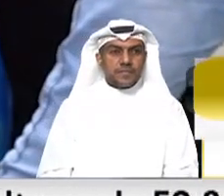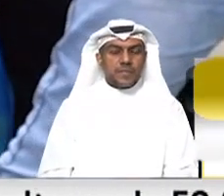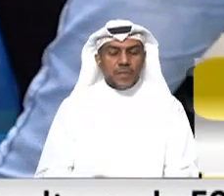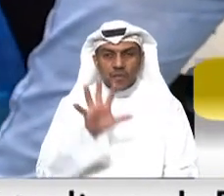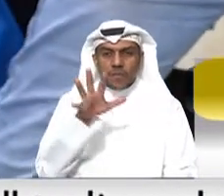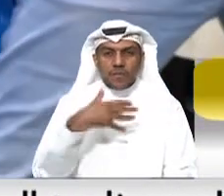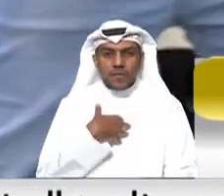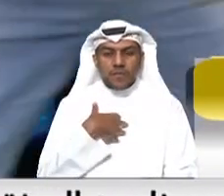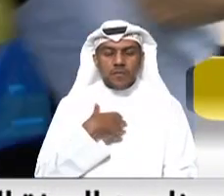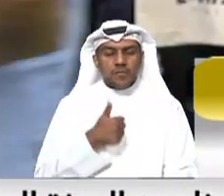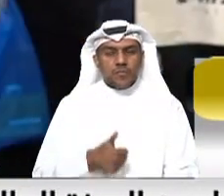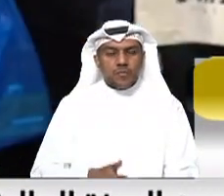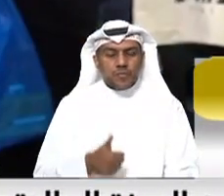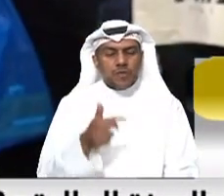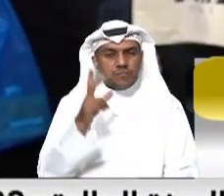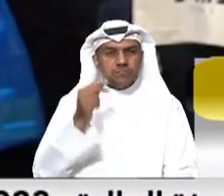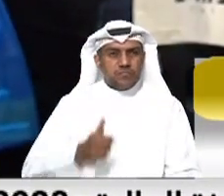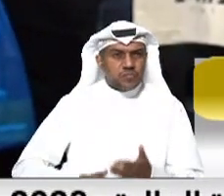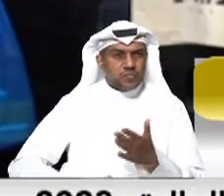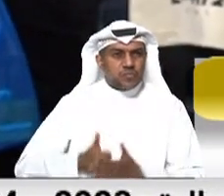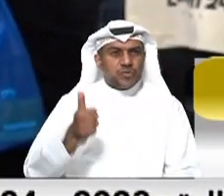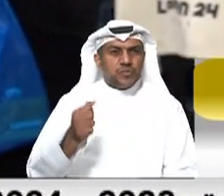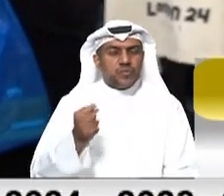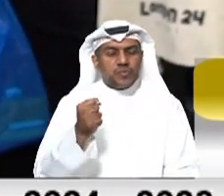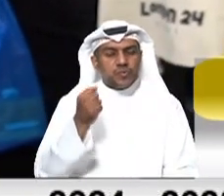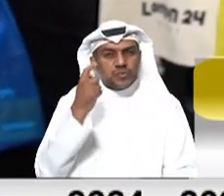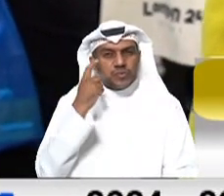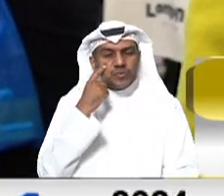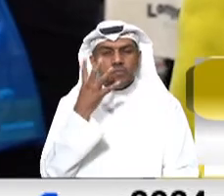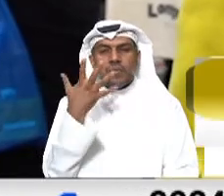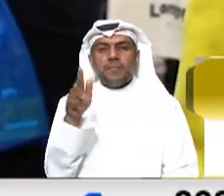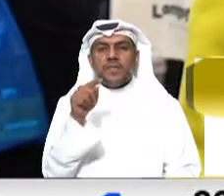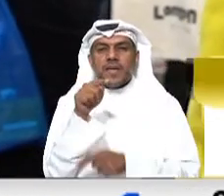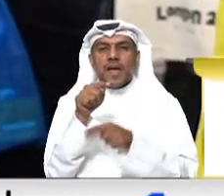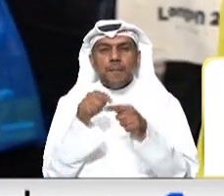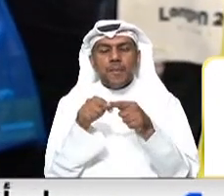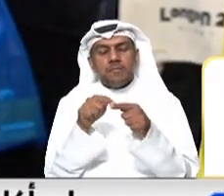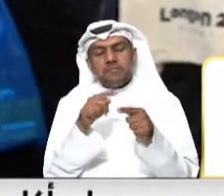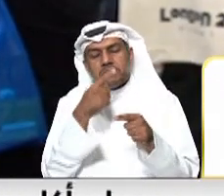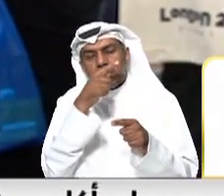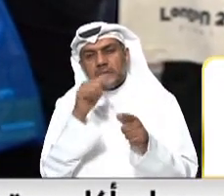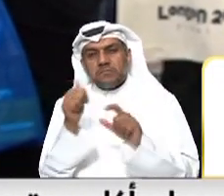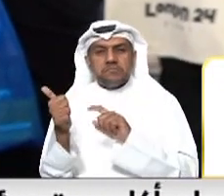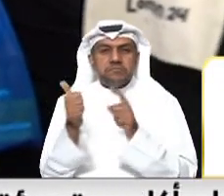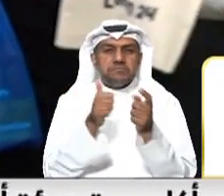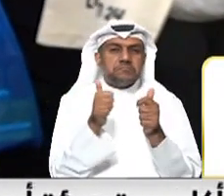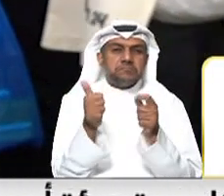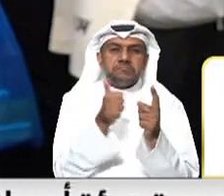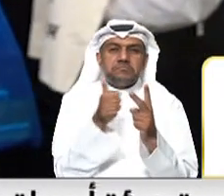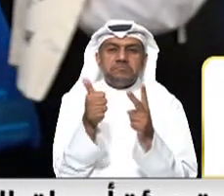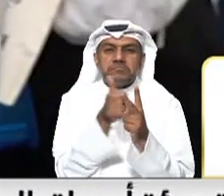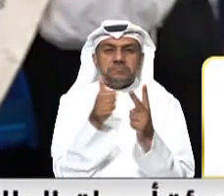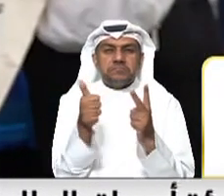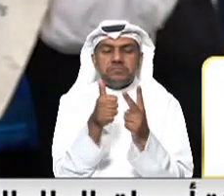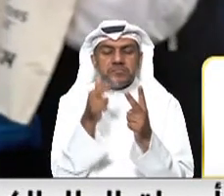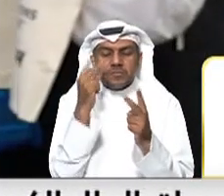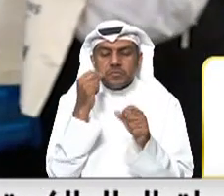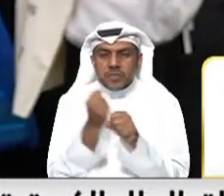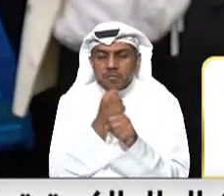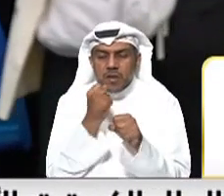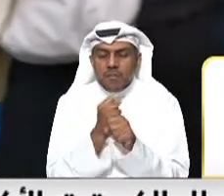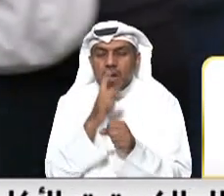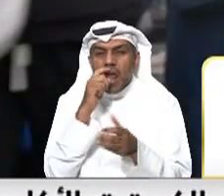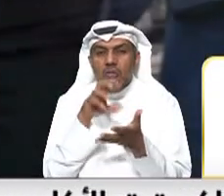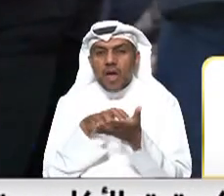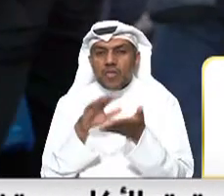لدينا فرصة كبيرة للفوز وكل فريق لديه 50%، وهذه المرة الجميع يعمل من أجل مصلحة النادي، ونحن